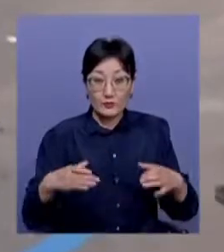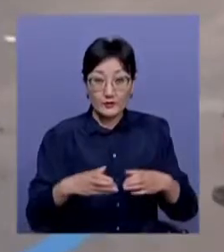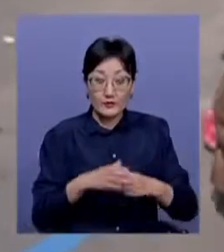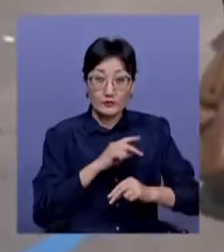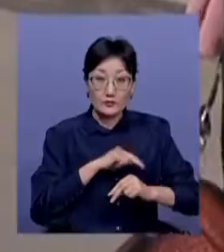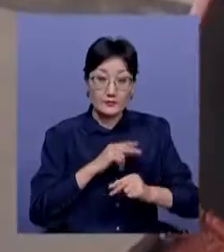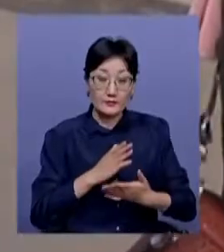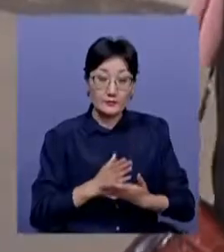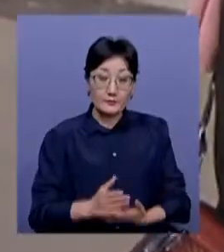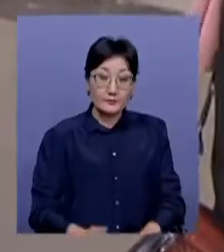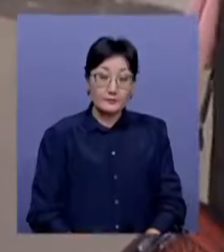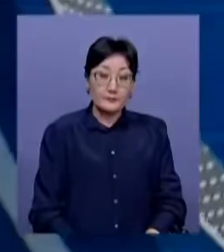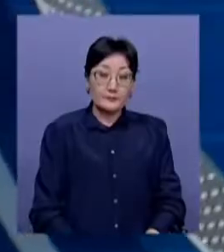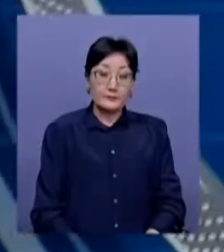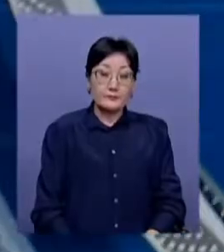қызмет етуде.